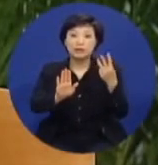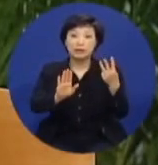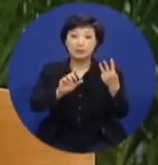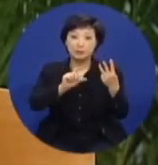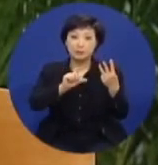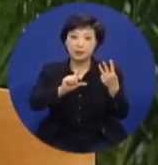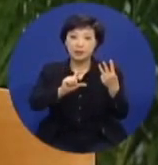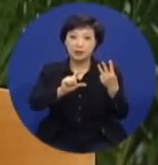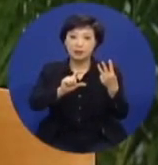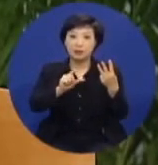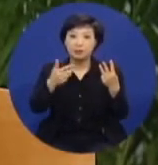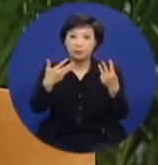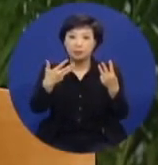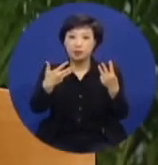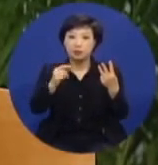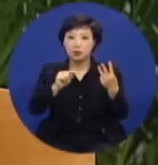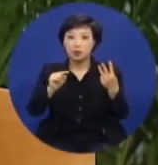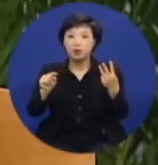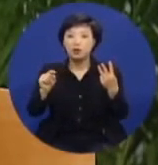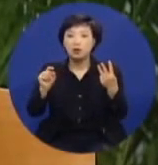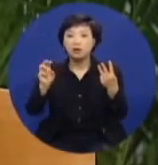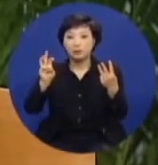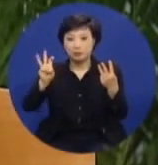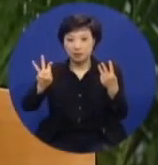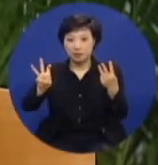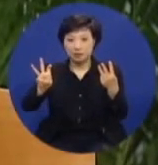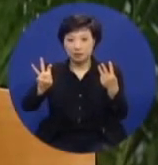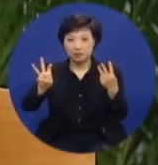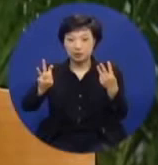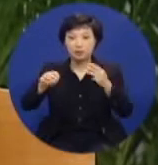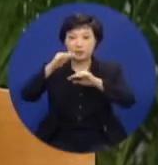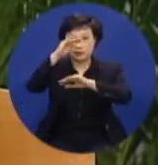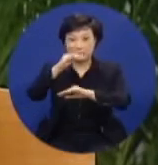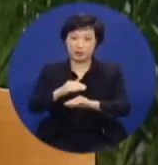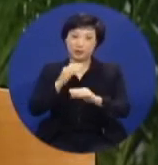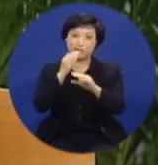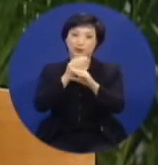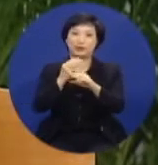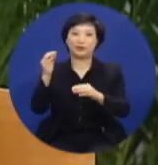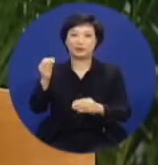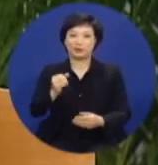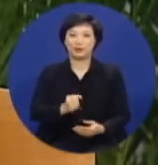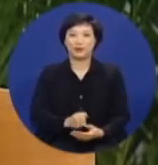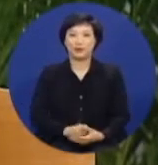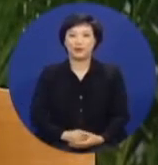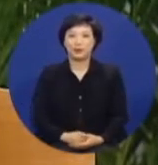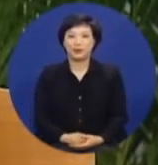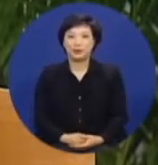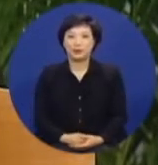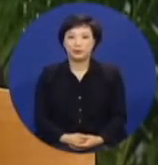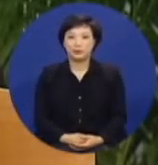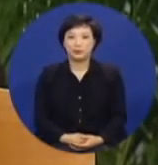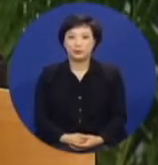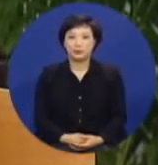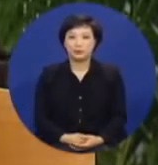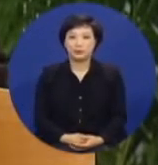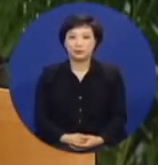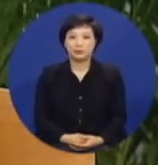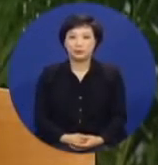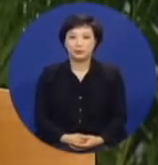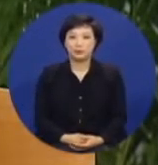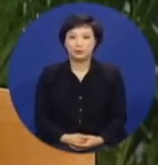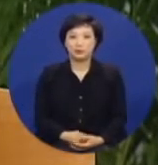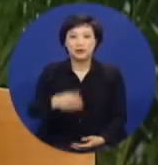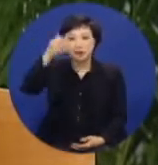3장 p 쪽에도 13 저게 어머님 말씀을 준 수모도 그